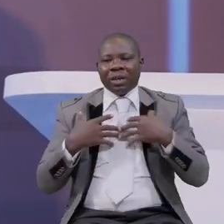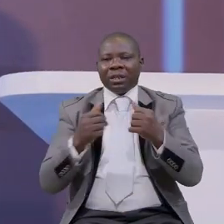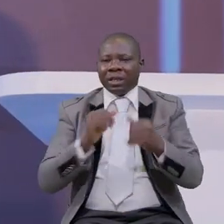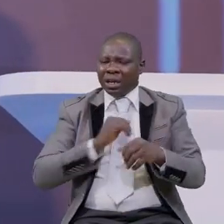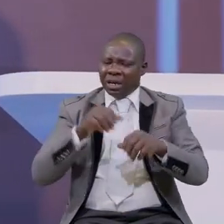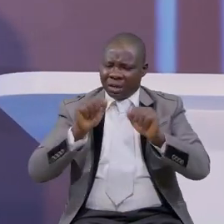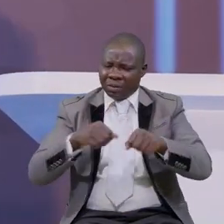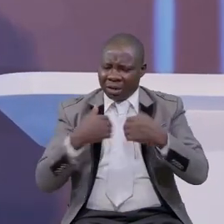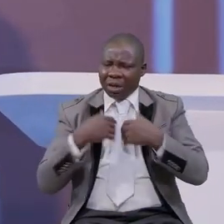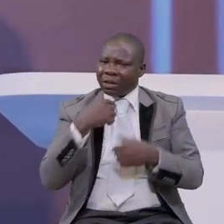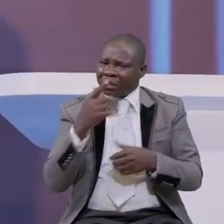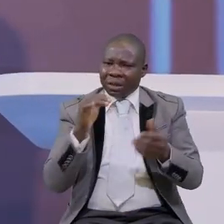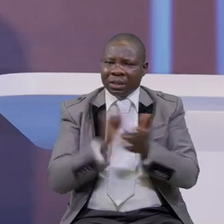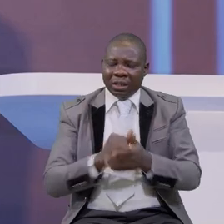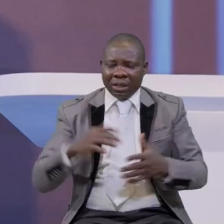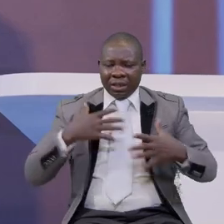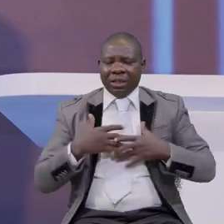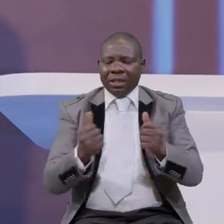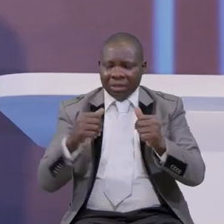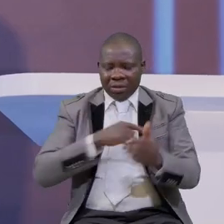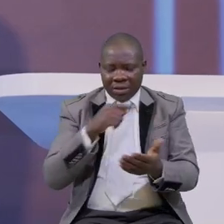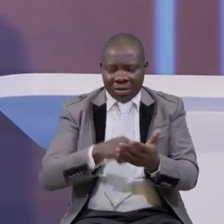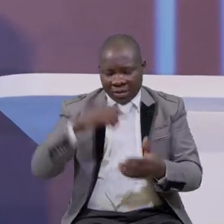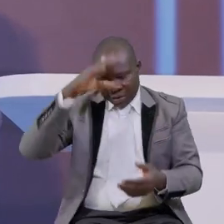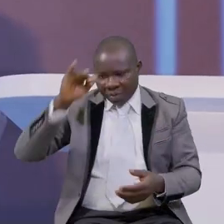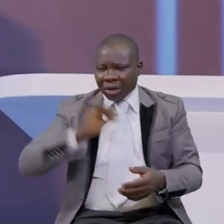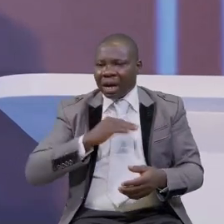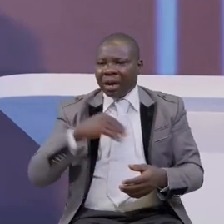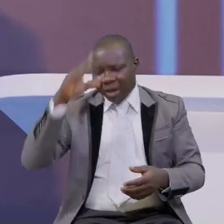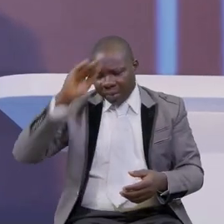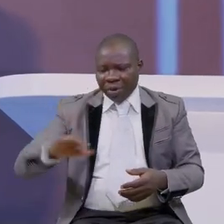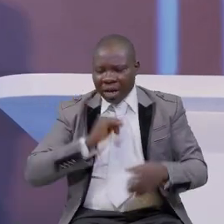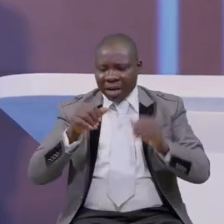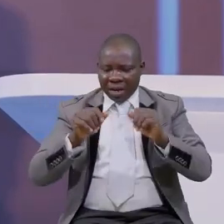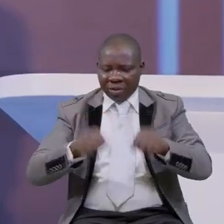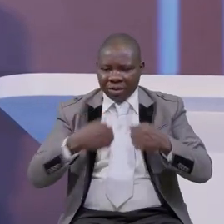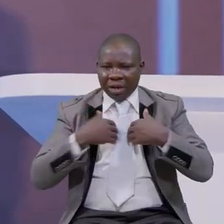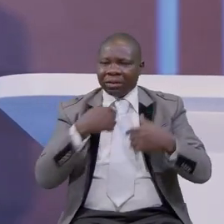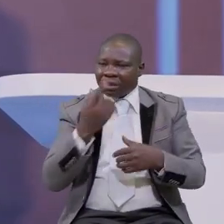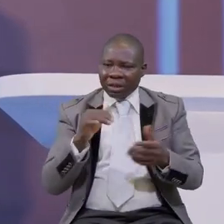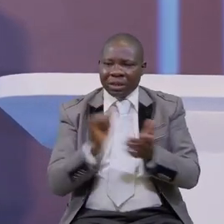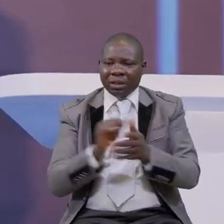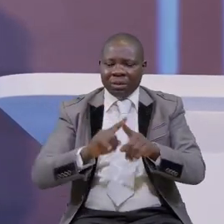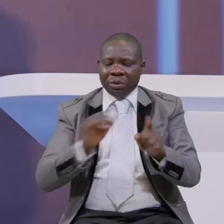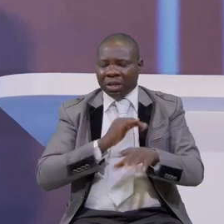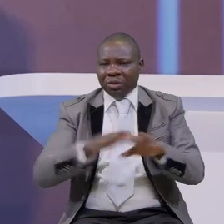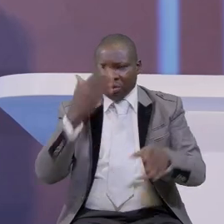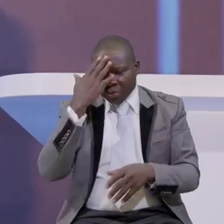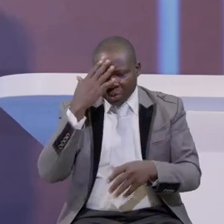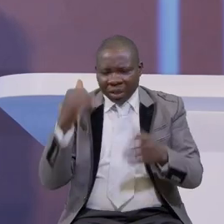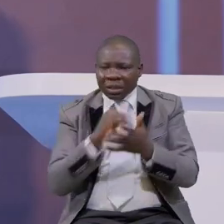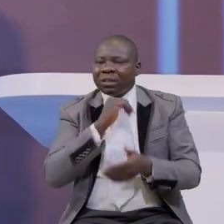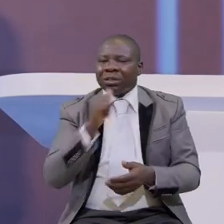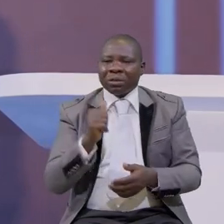aussi répéter ça. Guéris ce garçon, je pouvais aussi dire ça. Mais je ne savais pas. Et ce n'est pas